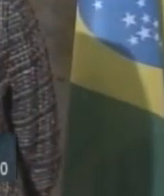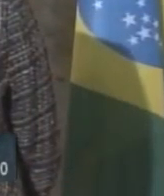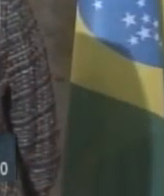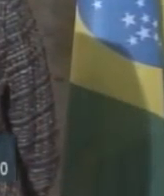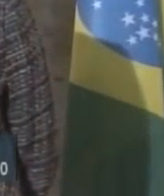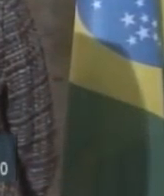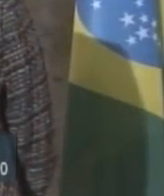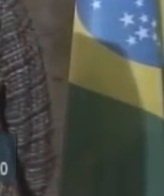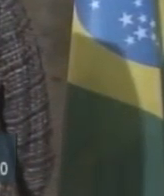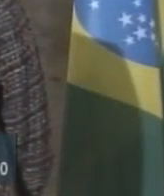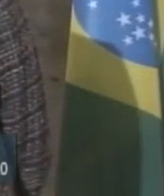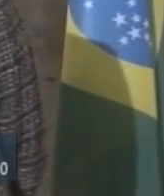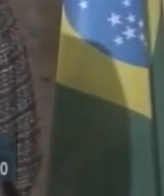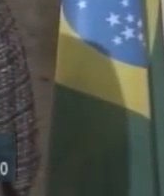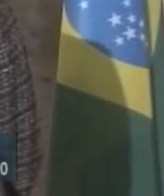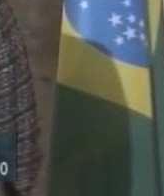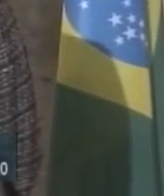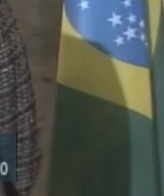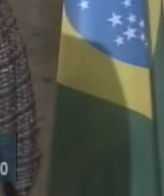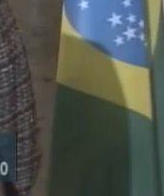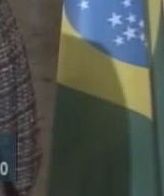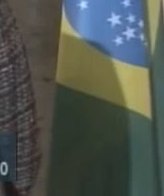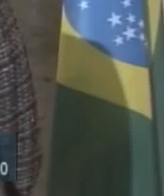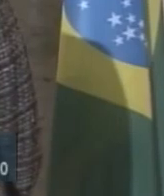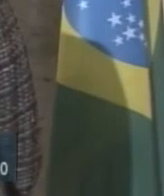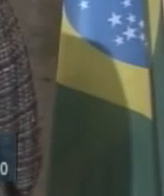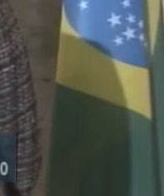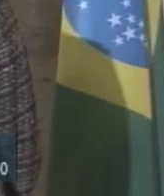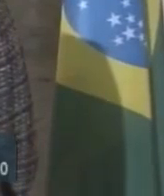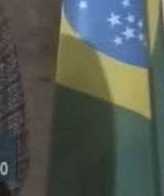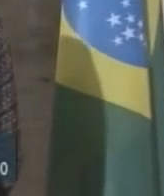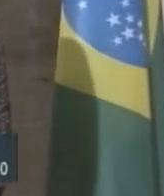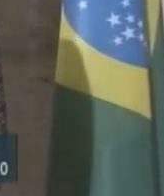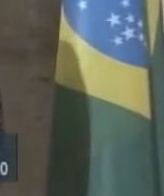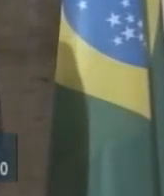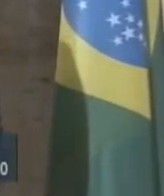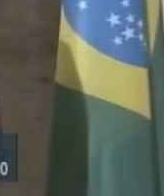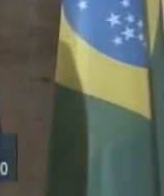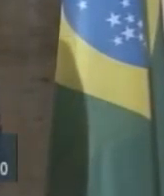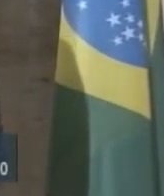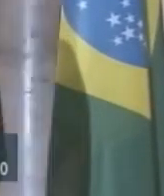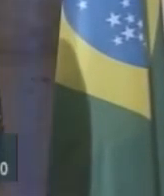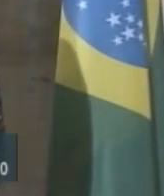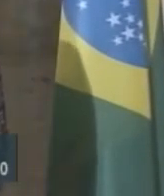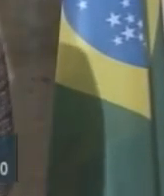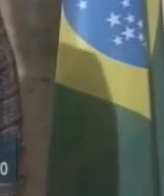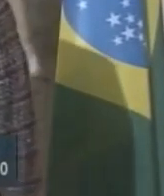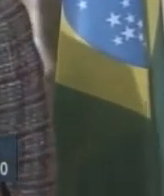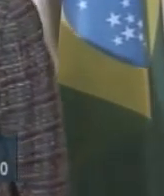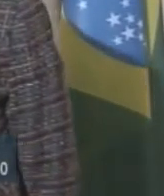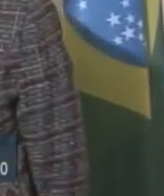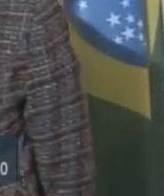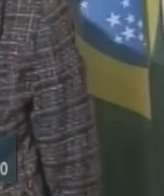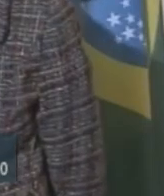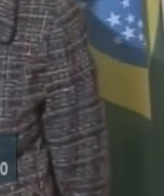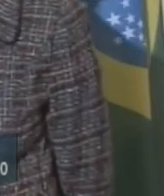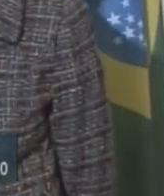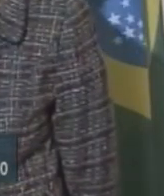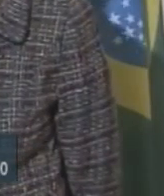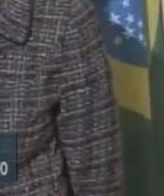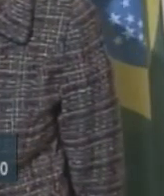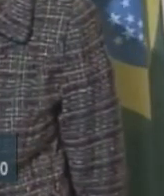в областта на много науки, включително точните, най-вече, като математика, физика,